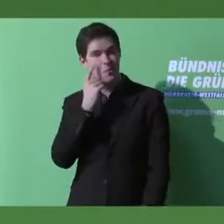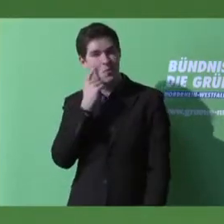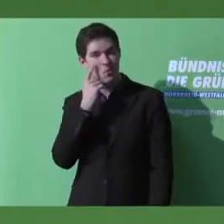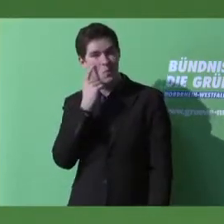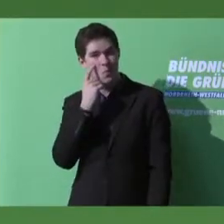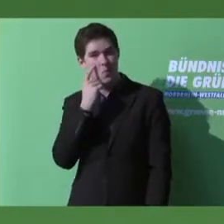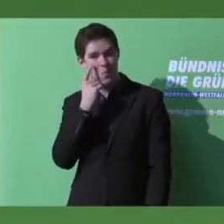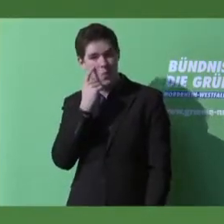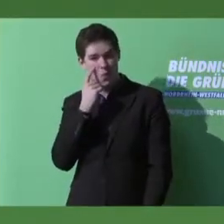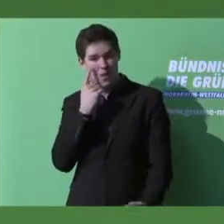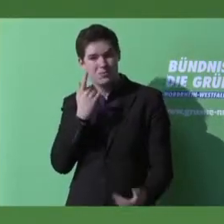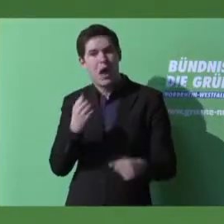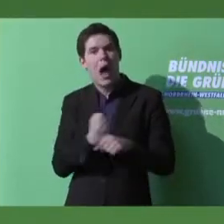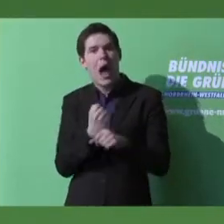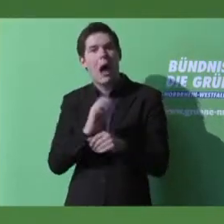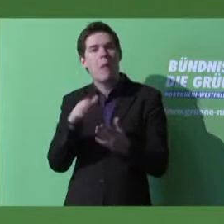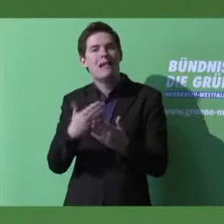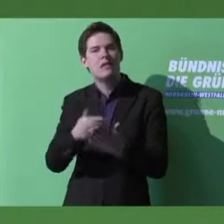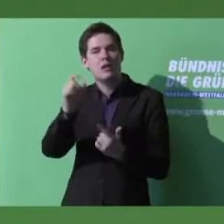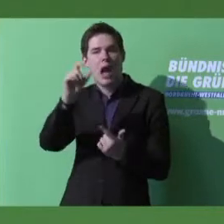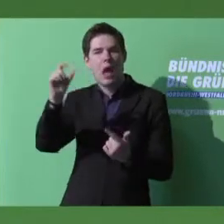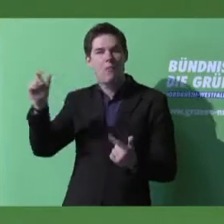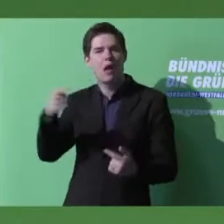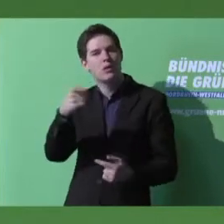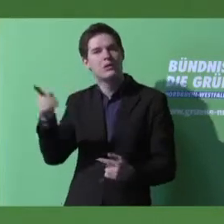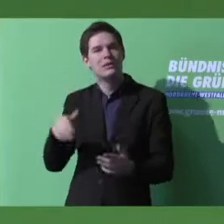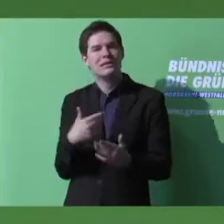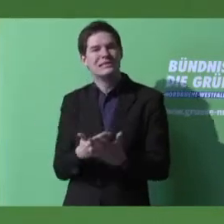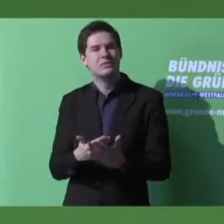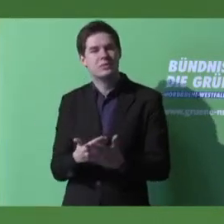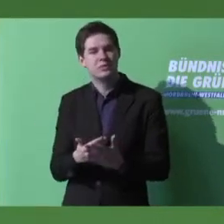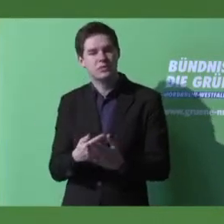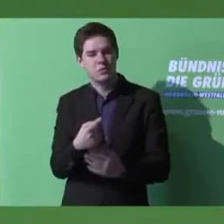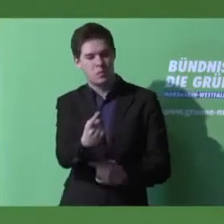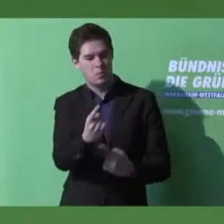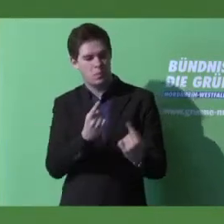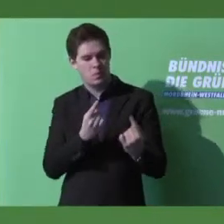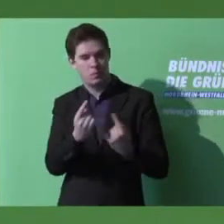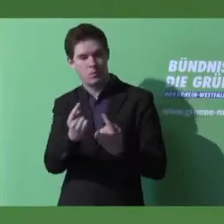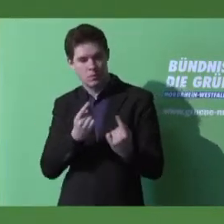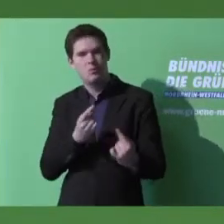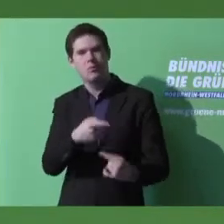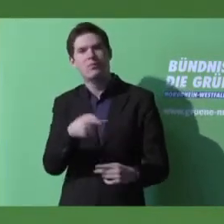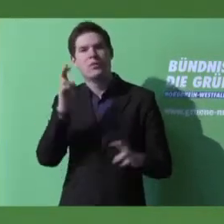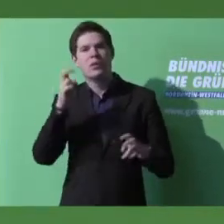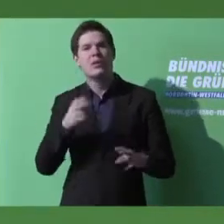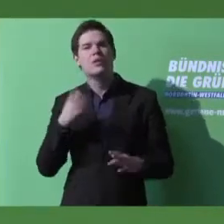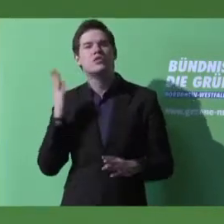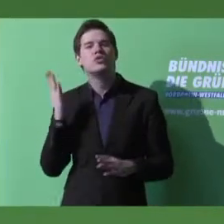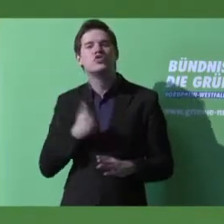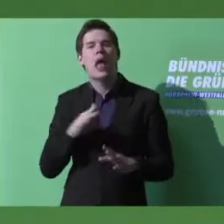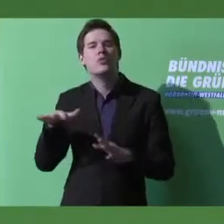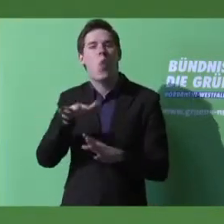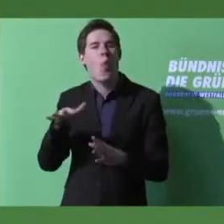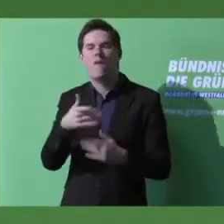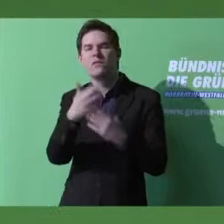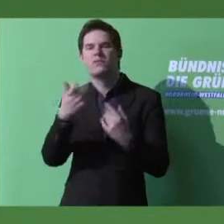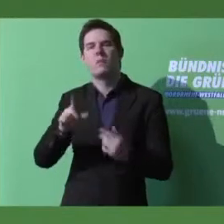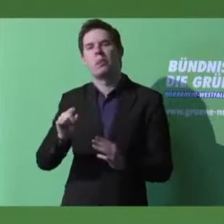nach wie vor Arbeitgeber gibt, die diese Menschen in Schlachthöfen und anderswo meinen, für